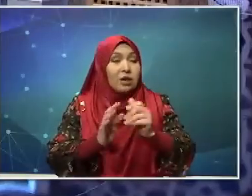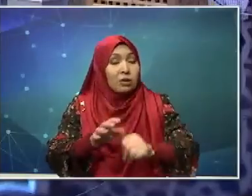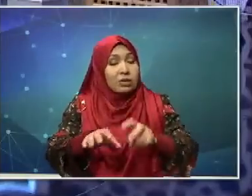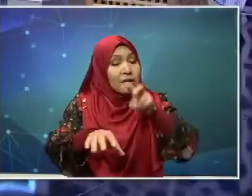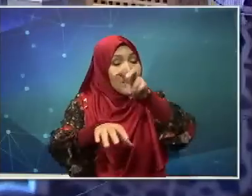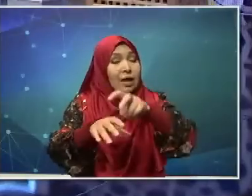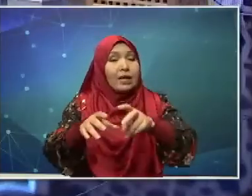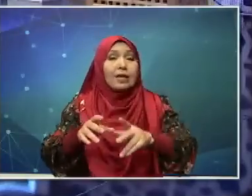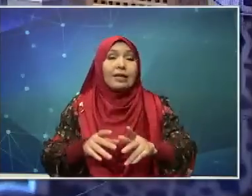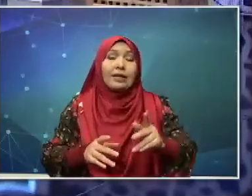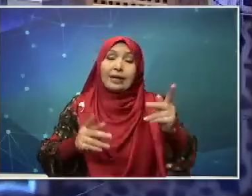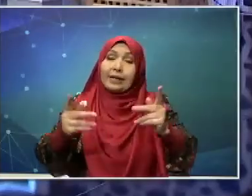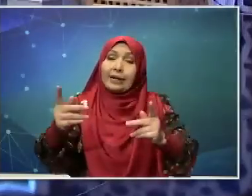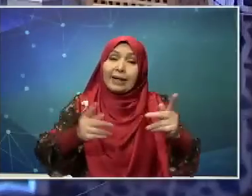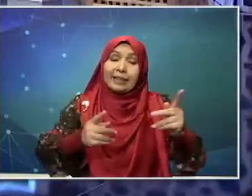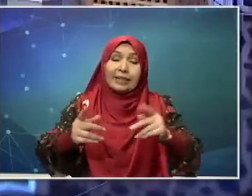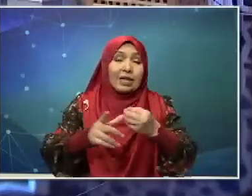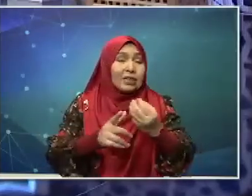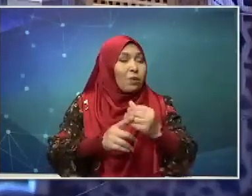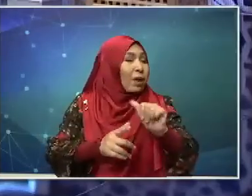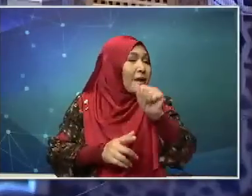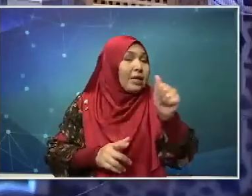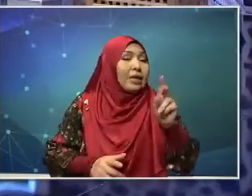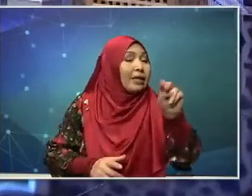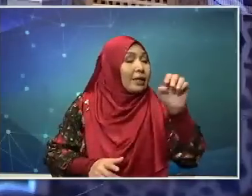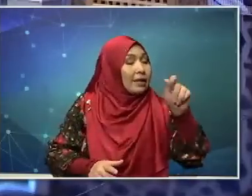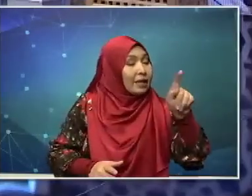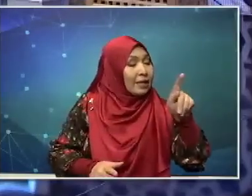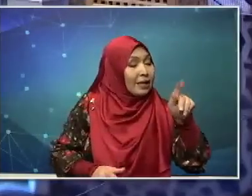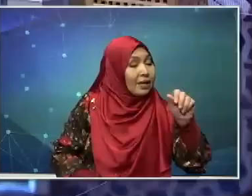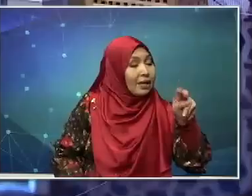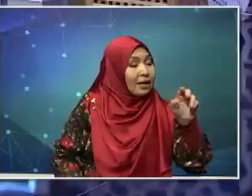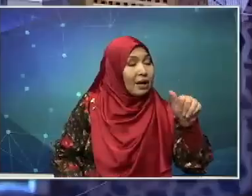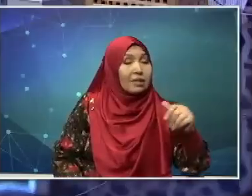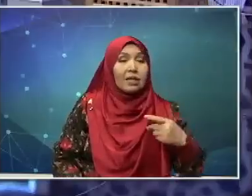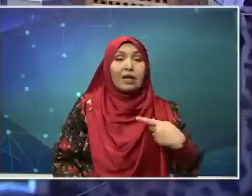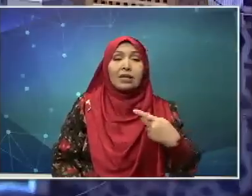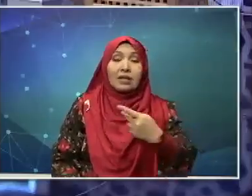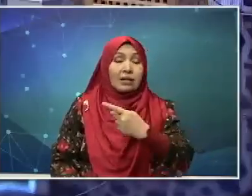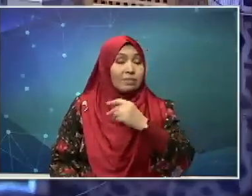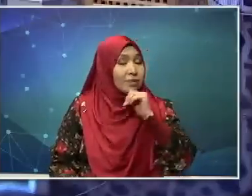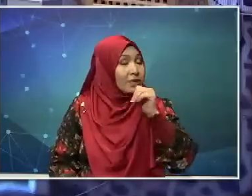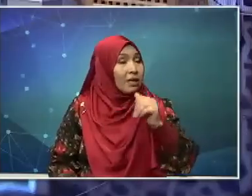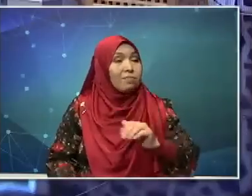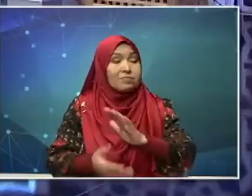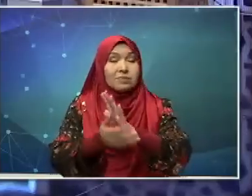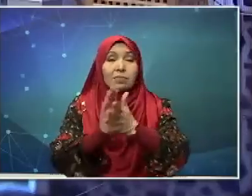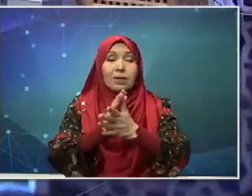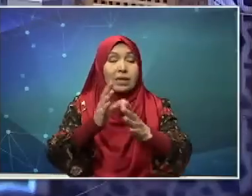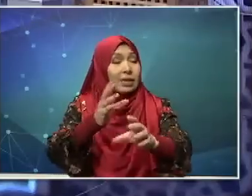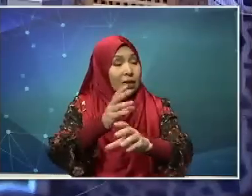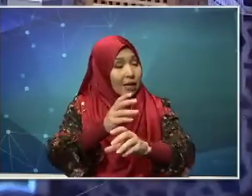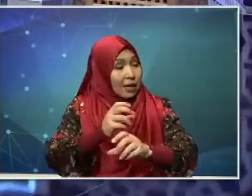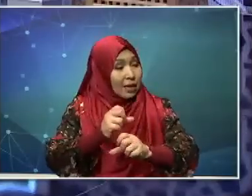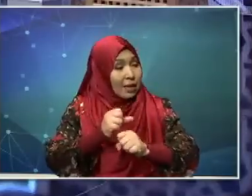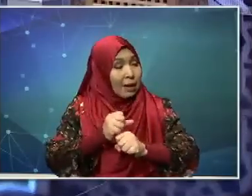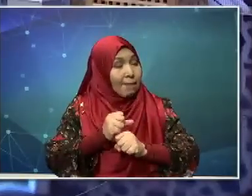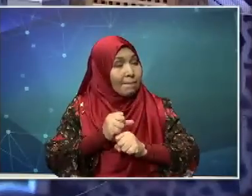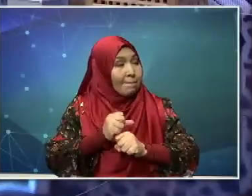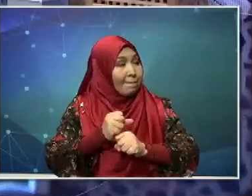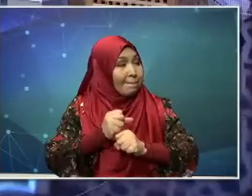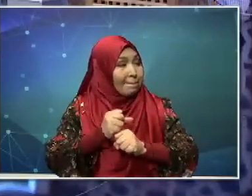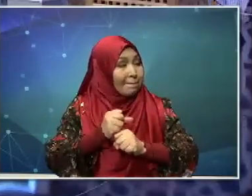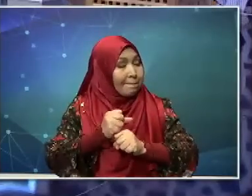kendaraan ini allocate di ujung itu uang makun alhubbu kringin Dan tidaklah kami dahulu terhadapnya orang yang dapat menguasai muqrin ini